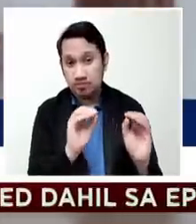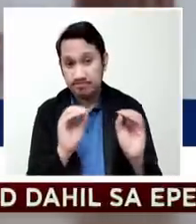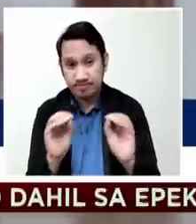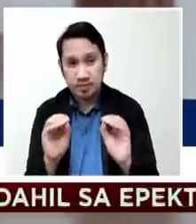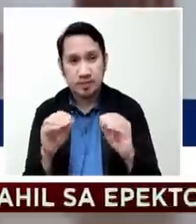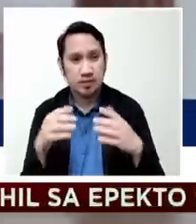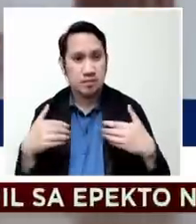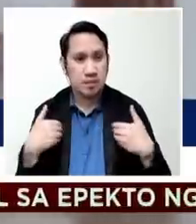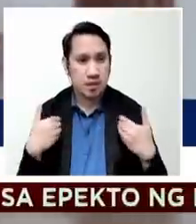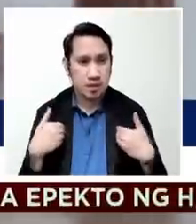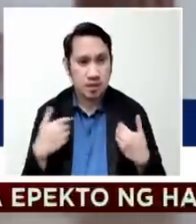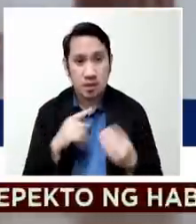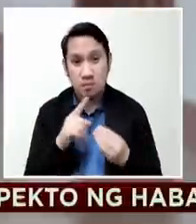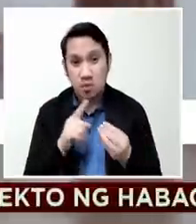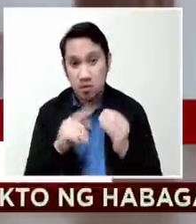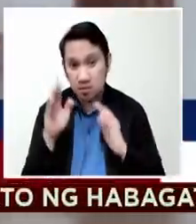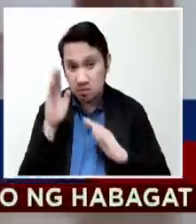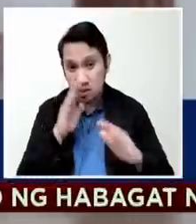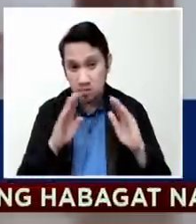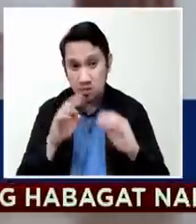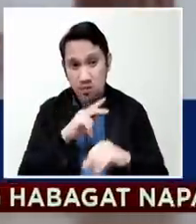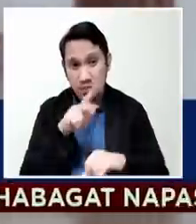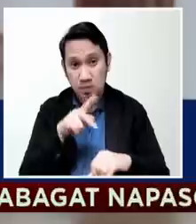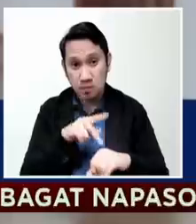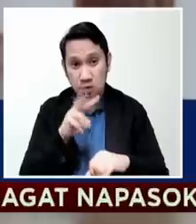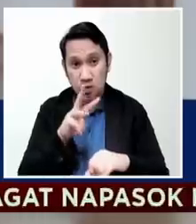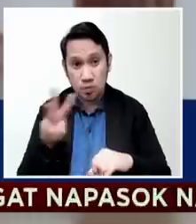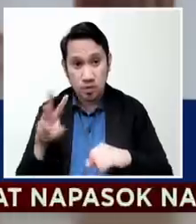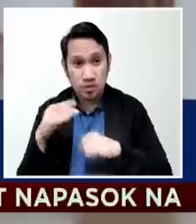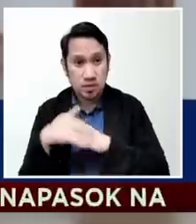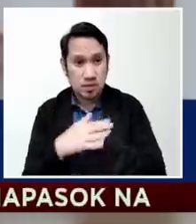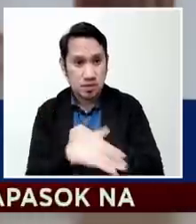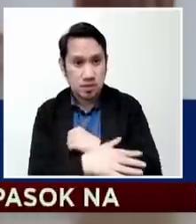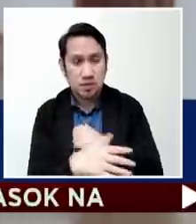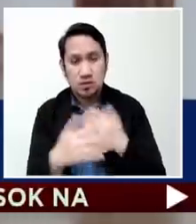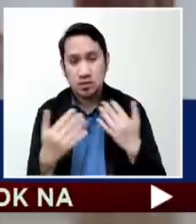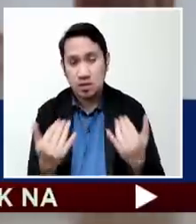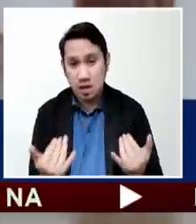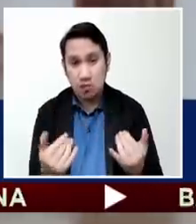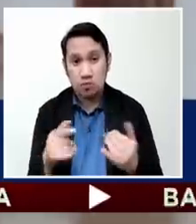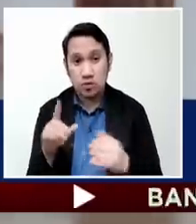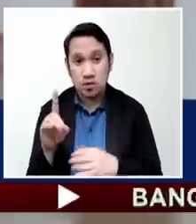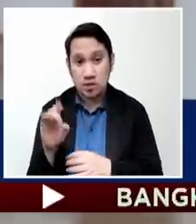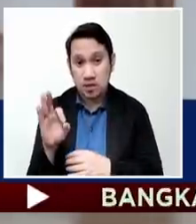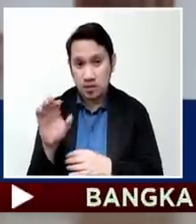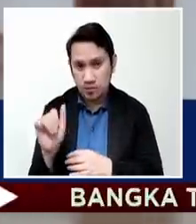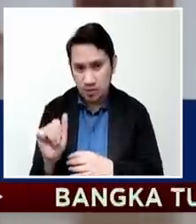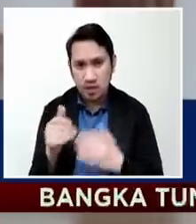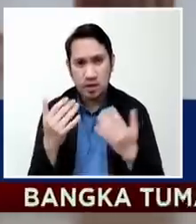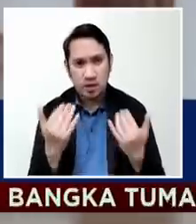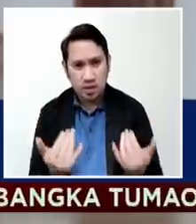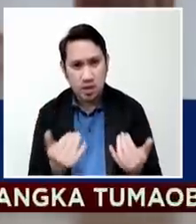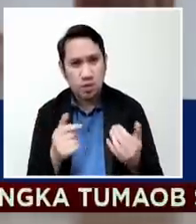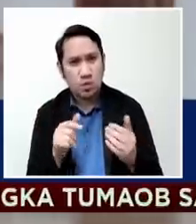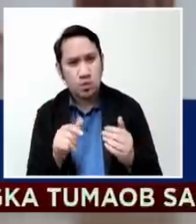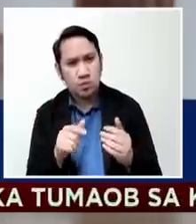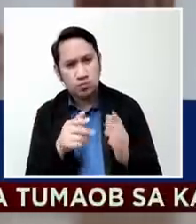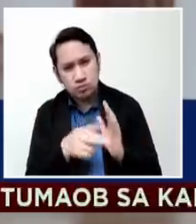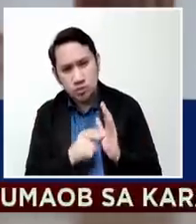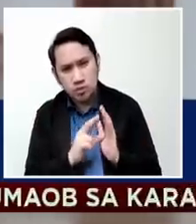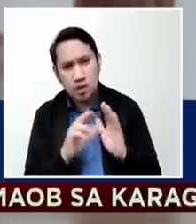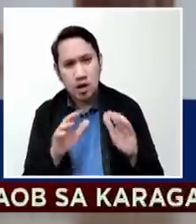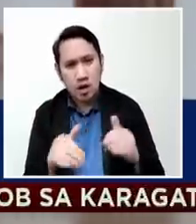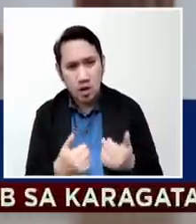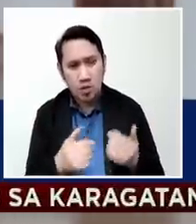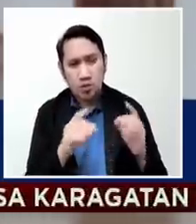sa West Philippine Sea, sabi ni Ontiveros, pinag-aaralan na rin ng Department of Foreign Affairs kung paano nito matutulungan ang